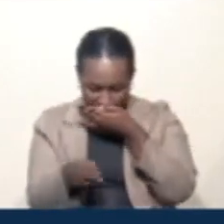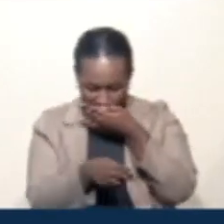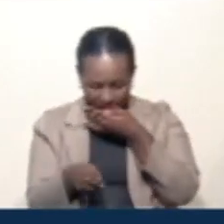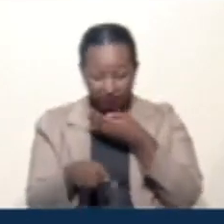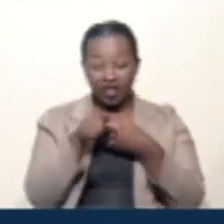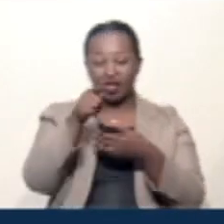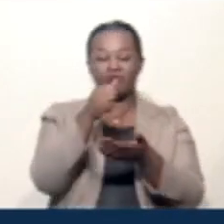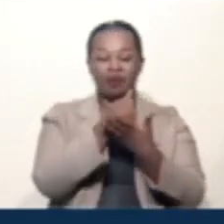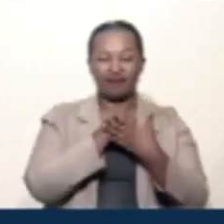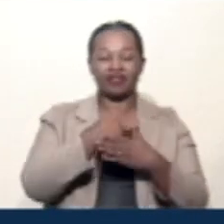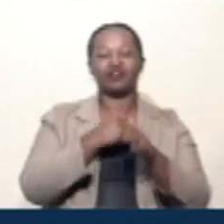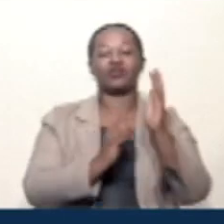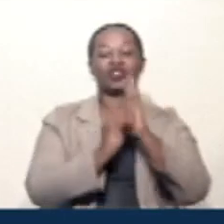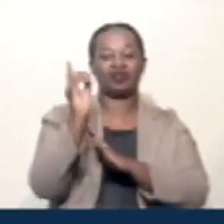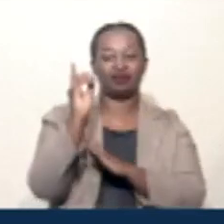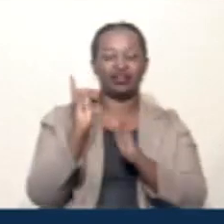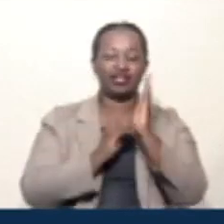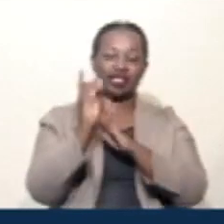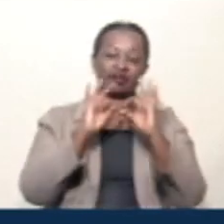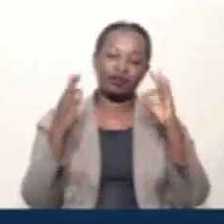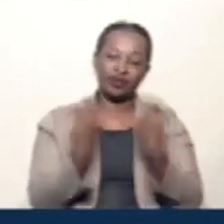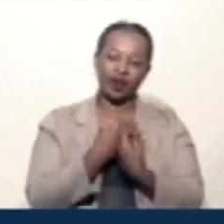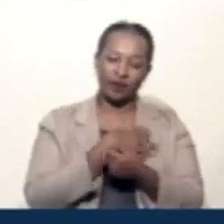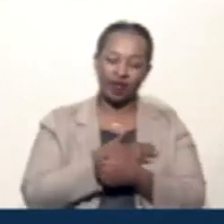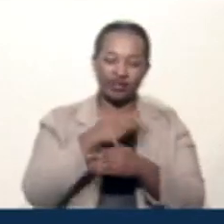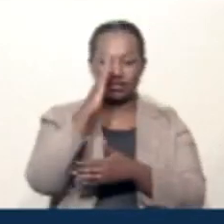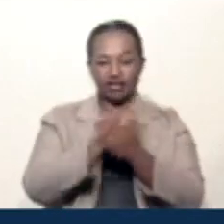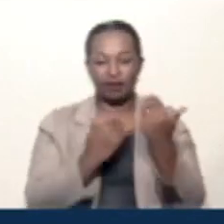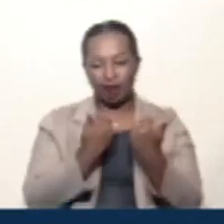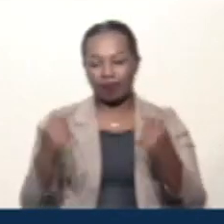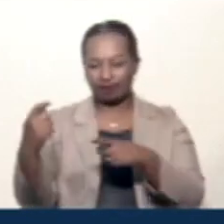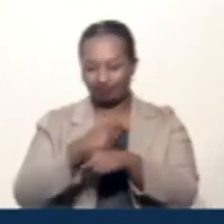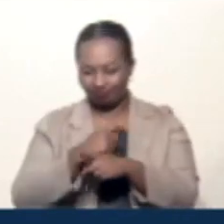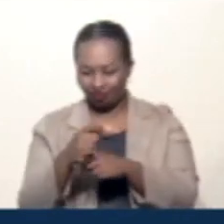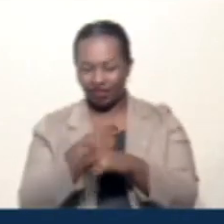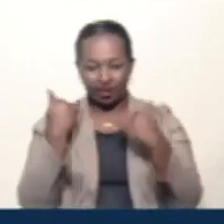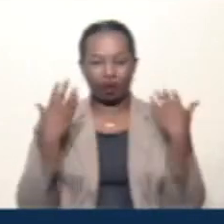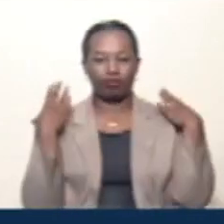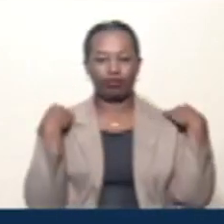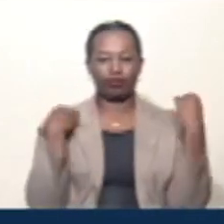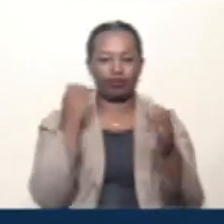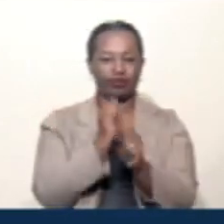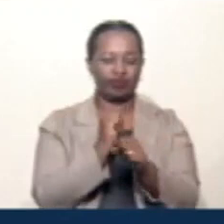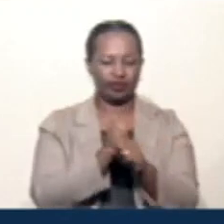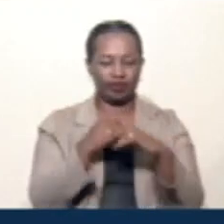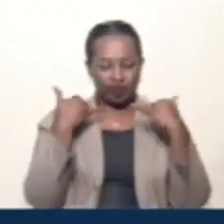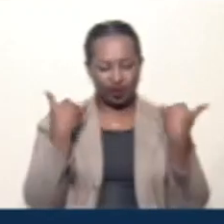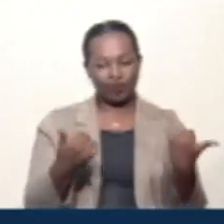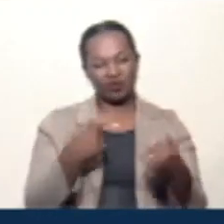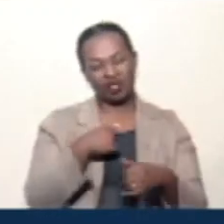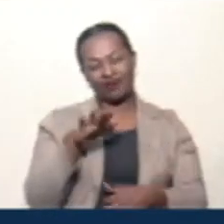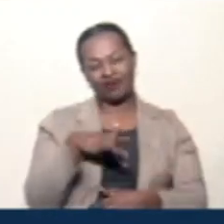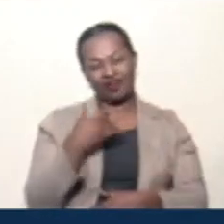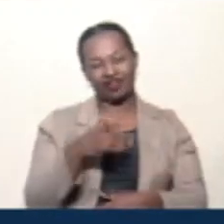Ibyo rero byatumye niteza imbere nteza imbere umuryango wanjye. Hari abana nashoboye gutoza nabo bari kubyitoza ngo babikore. Kugeza uyu munsi